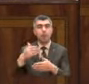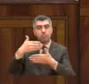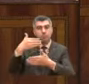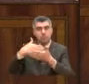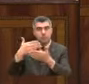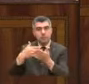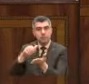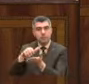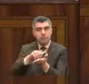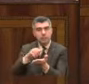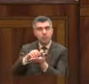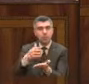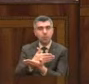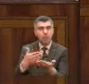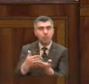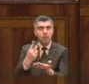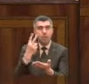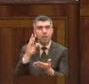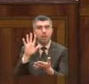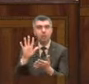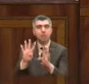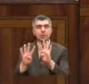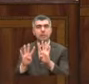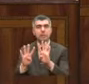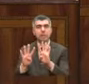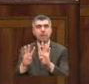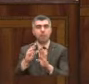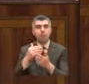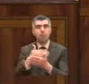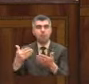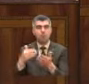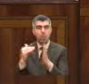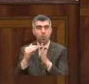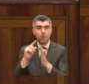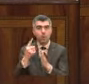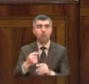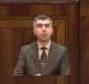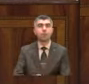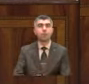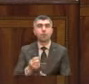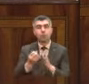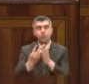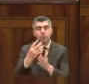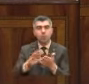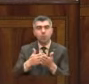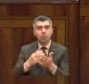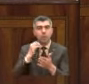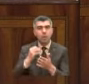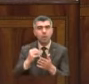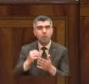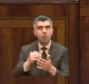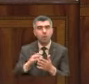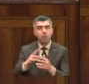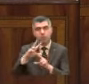وبالشبكات الذكية 252 مليون ديال الدرهم. والآن أعددنا بلاتفورم اخرى فيها الهيدروجين وفيها غيرها اللي غتاخذ